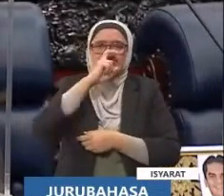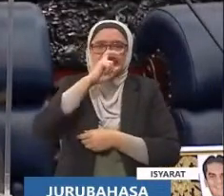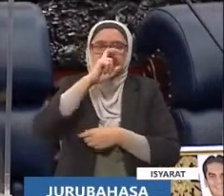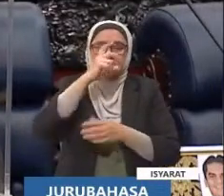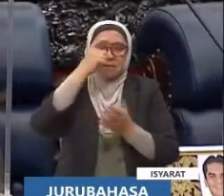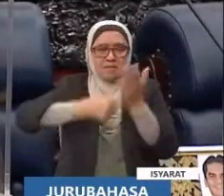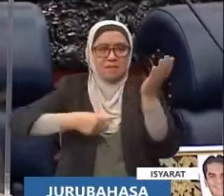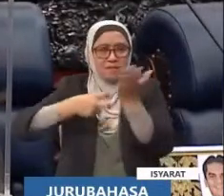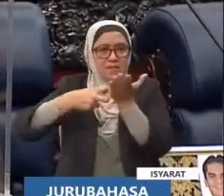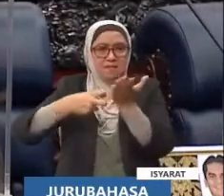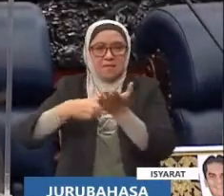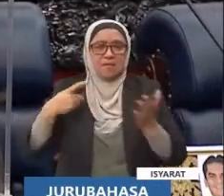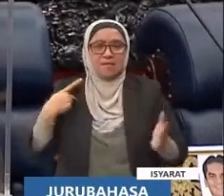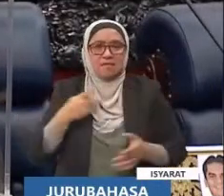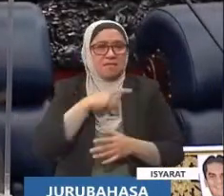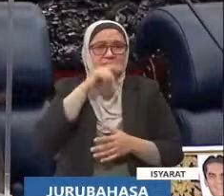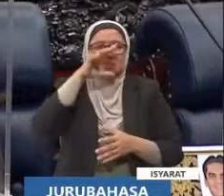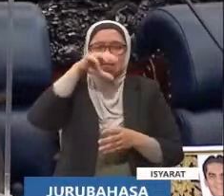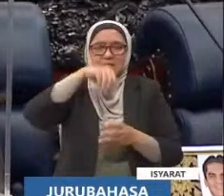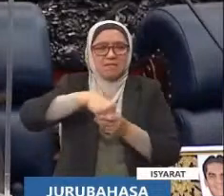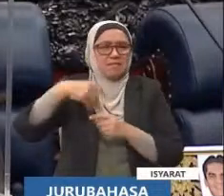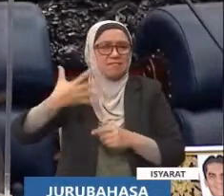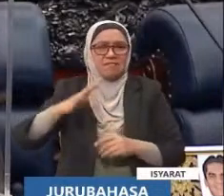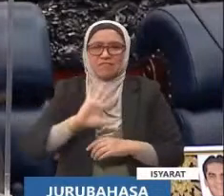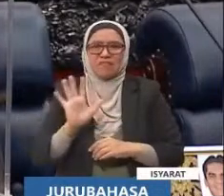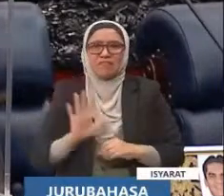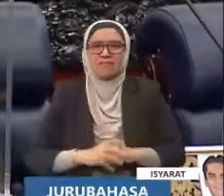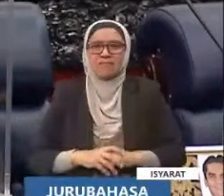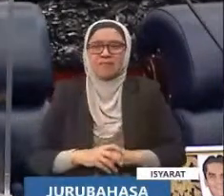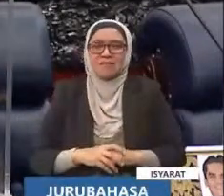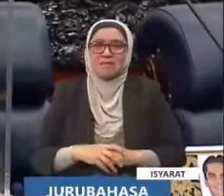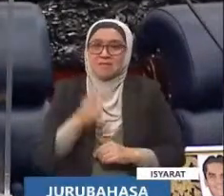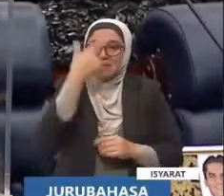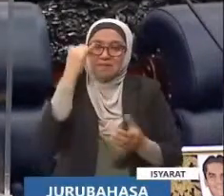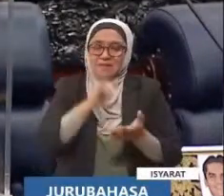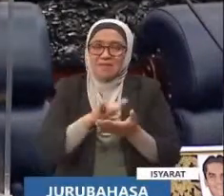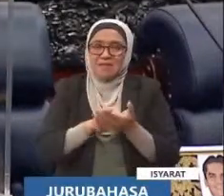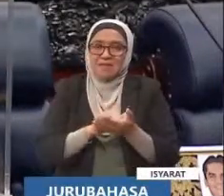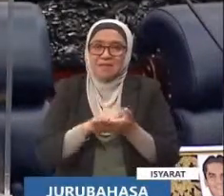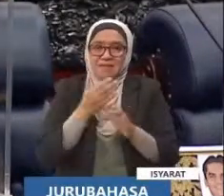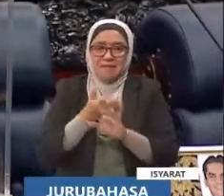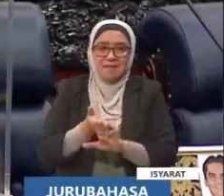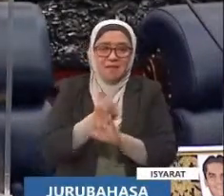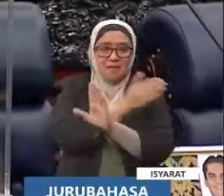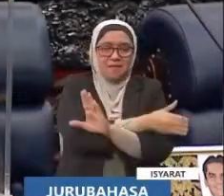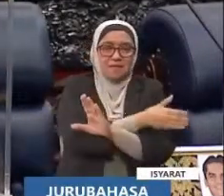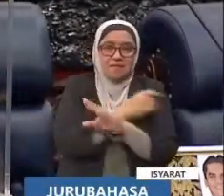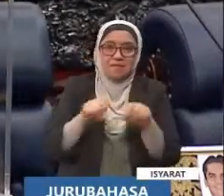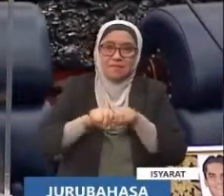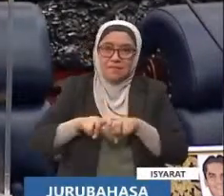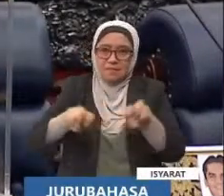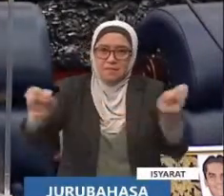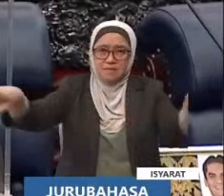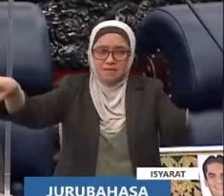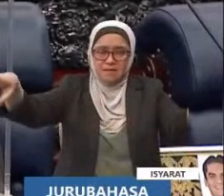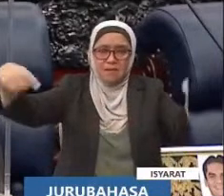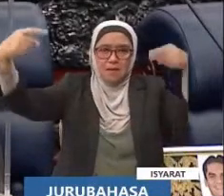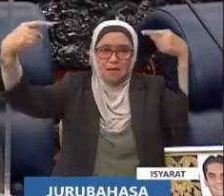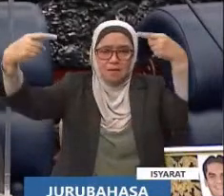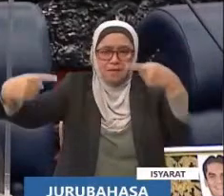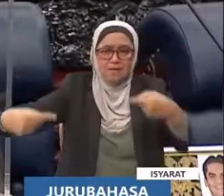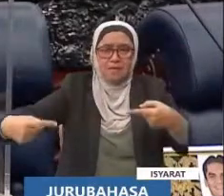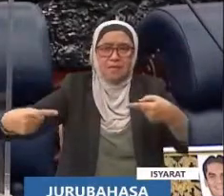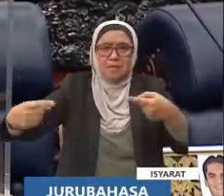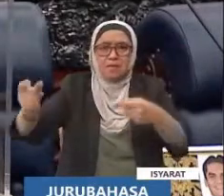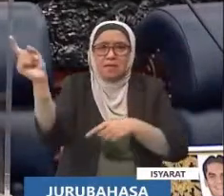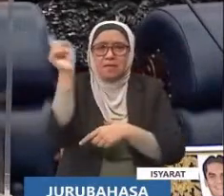rendah Sekalipun kita tidak campur tanya dan sewaktu sebelum pendek berlakunya saingannya hebat akhirnya semua Serikat